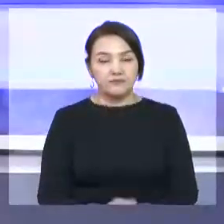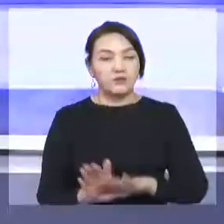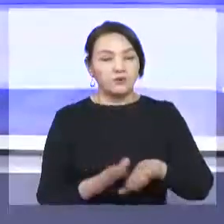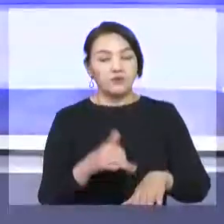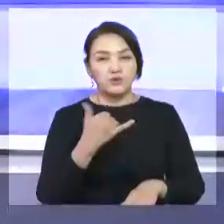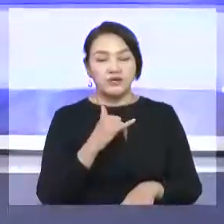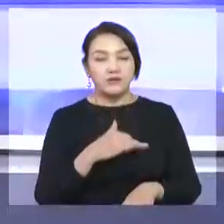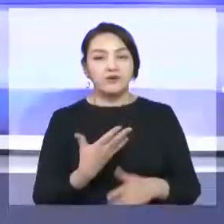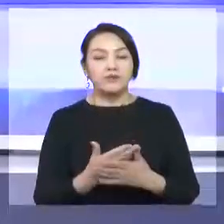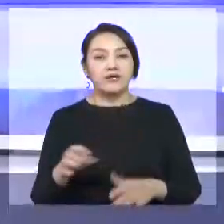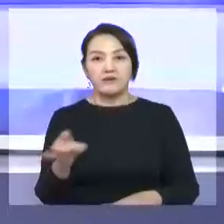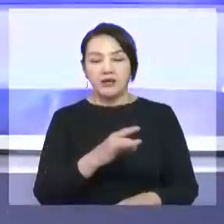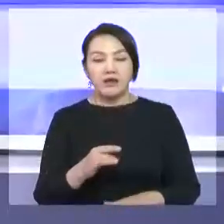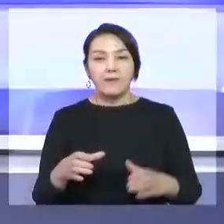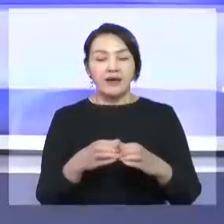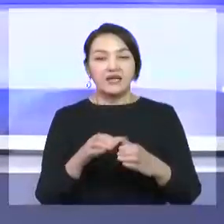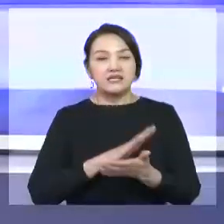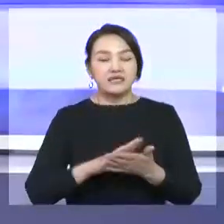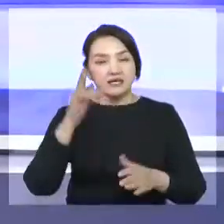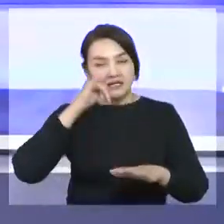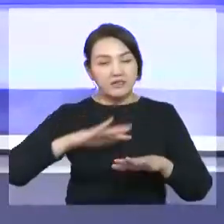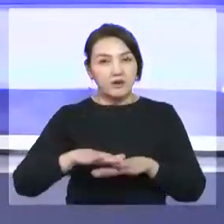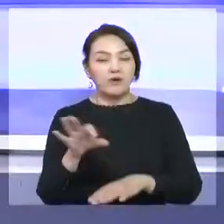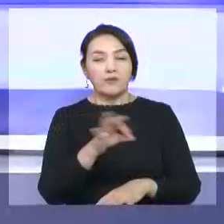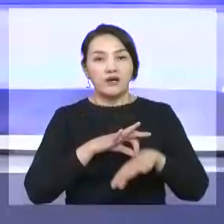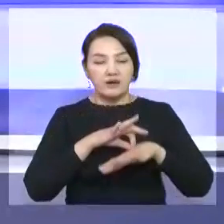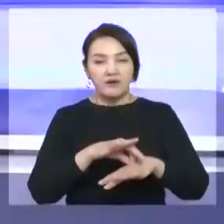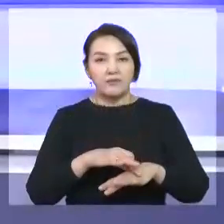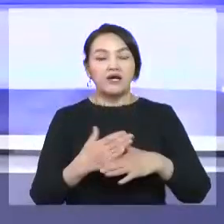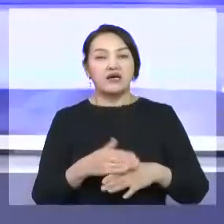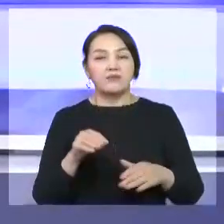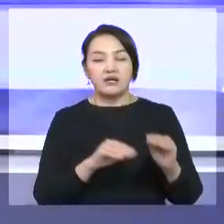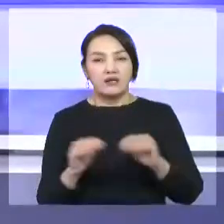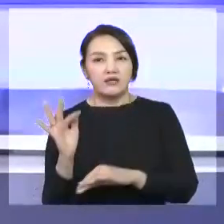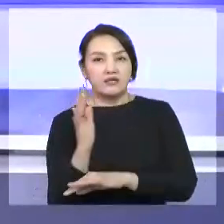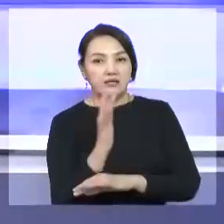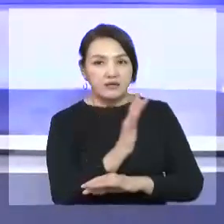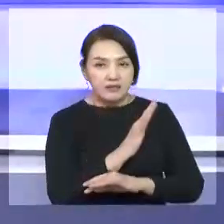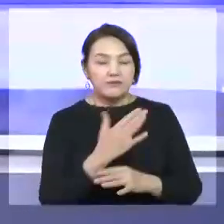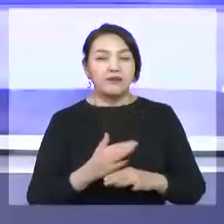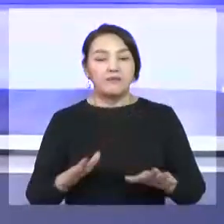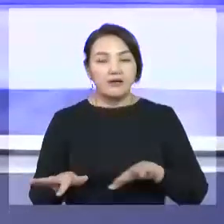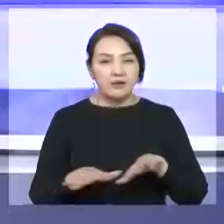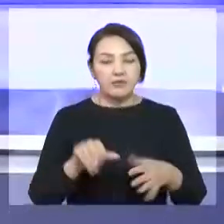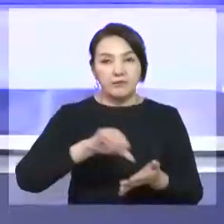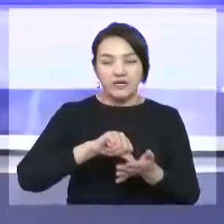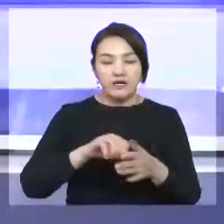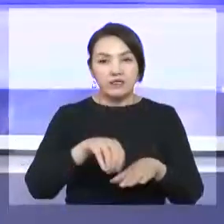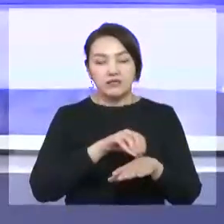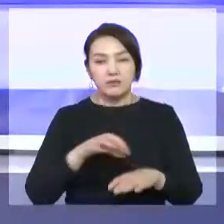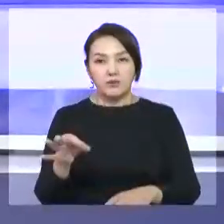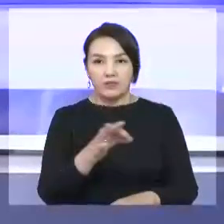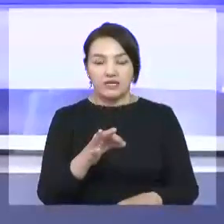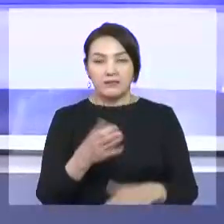Минувшую субботу в рамках республиканской акции «Таза Казахстан» в области прошла массовая посадка деревьев. Мероприятие принял участие аким